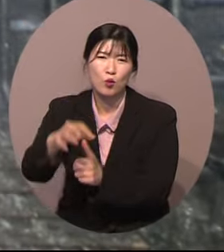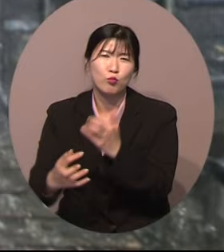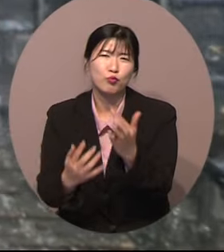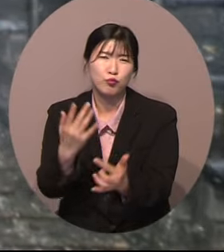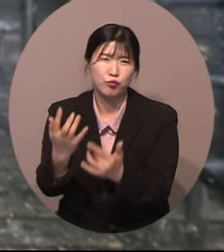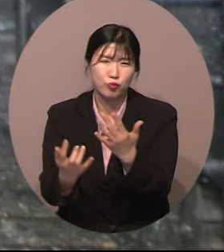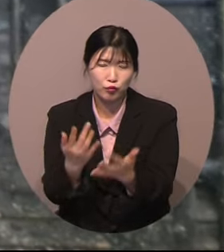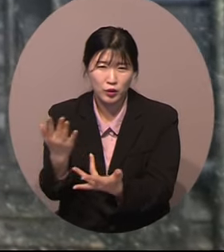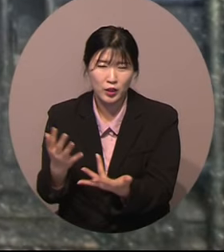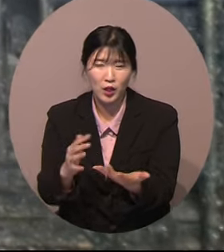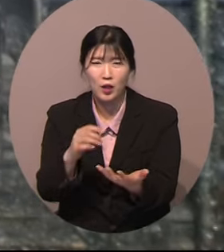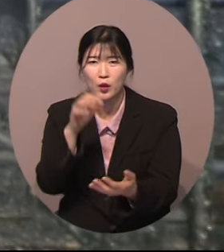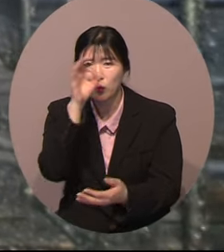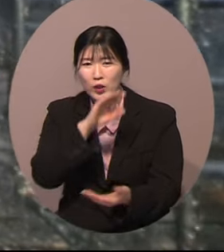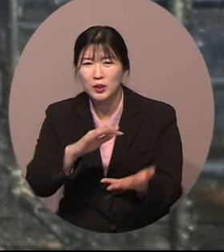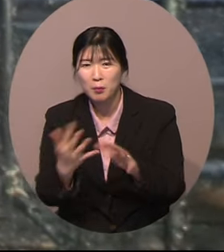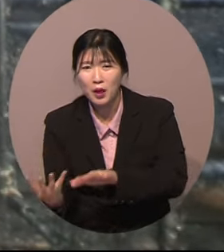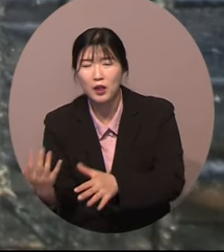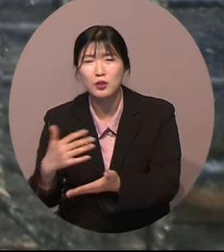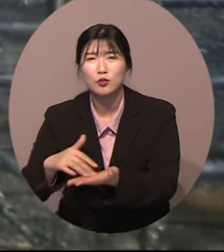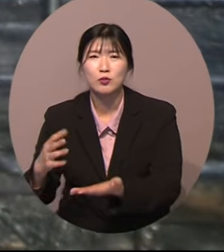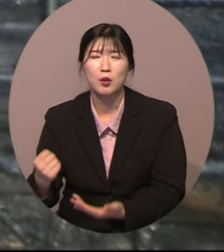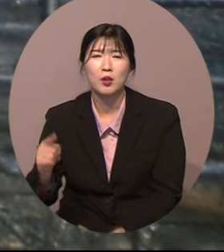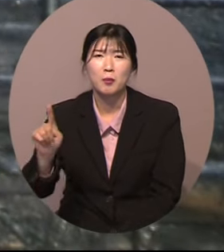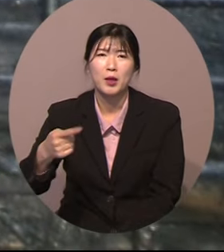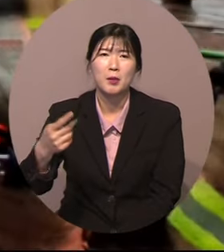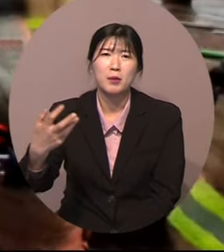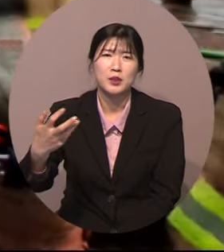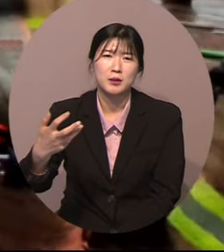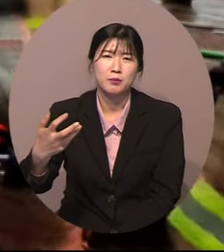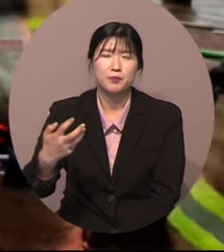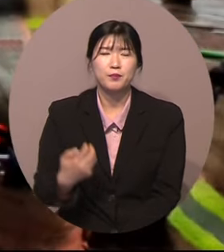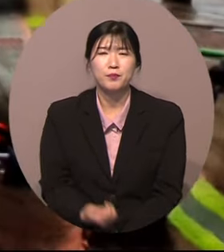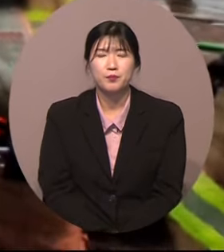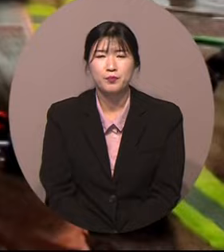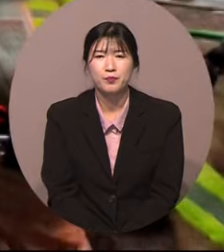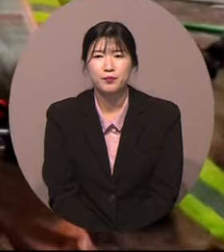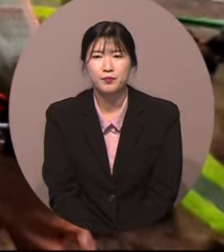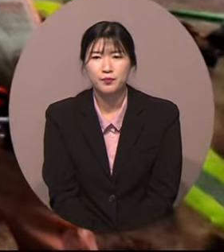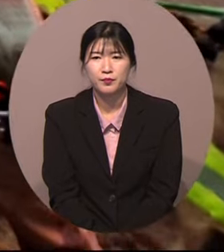물이나 돈사 두동이 모두 타고 돼지 10여마리가